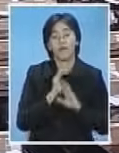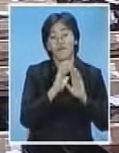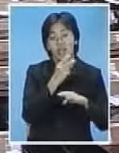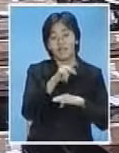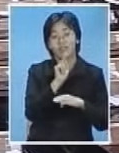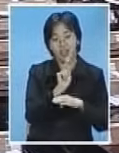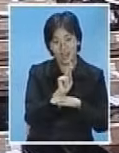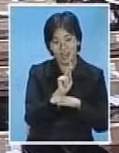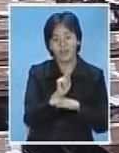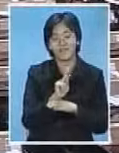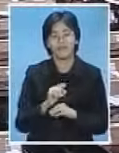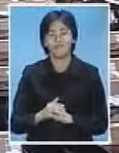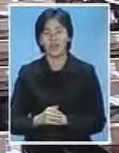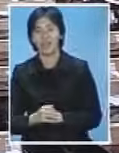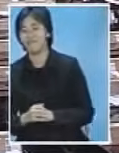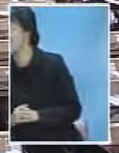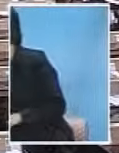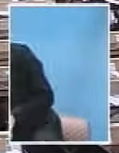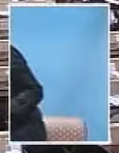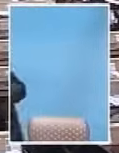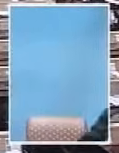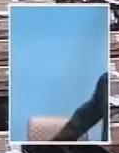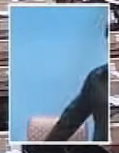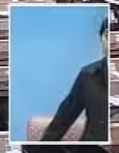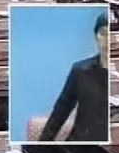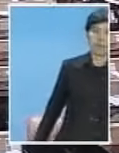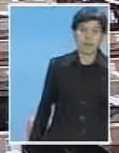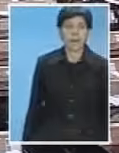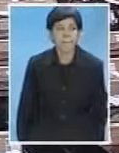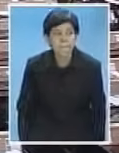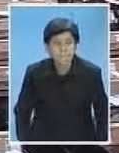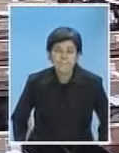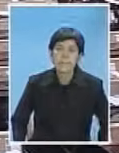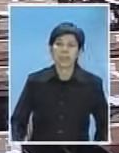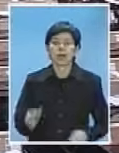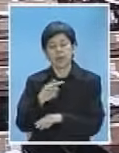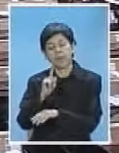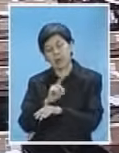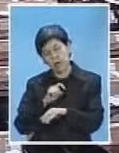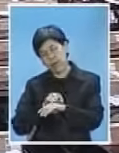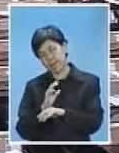ธานว่าด้วยความเคารพขอให้ท่านประธานควบคุมเคร่งครัดครับขอบคุณครับ